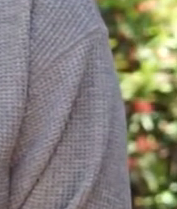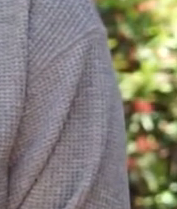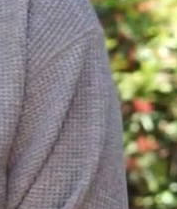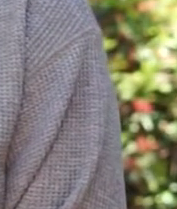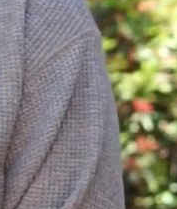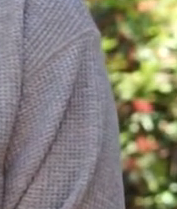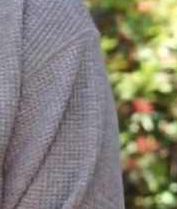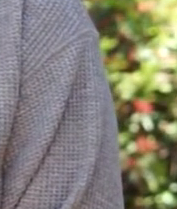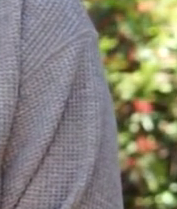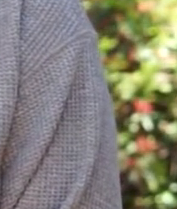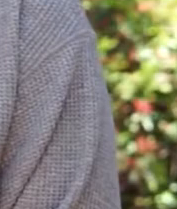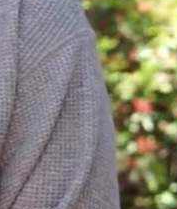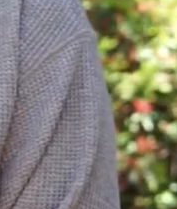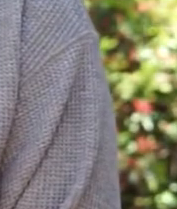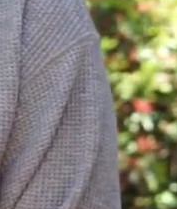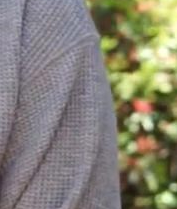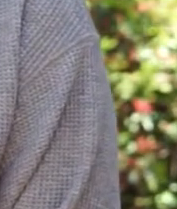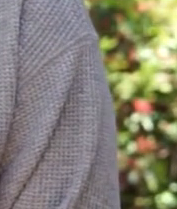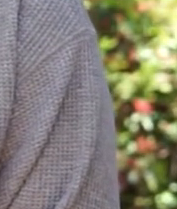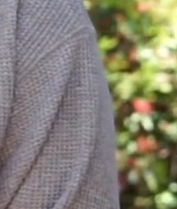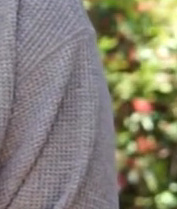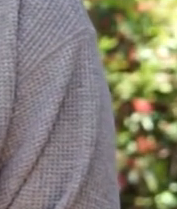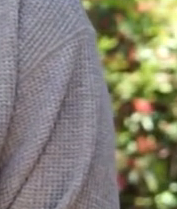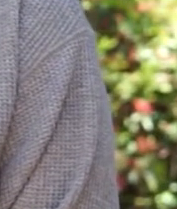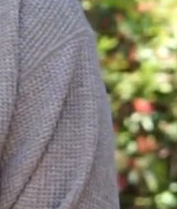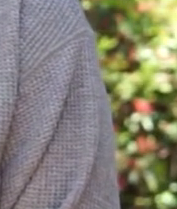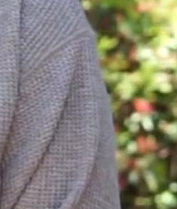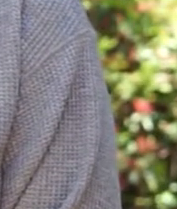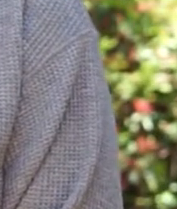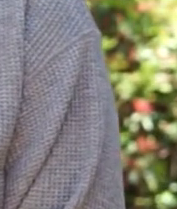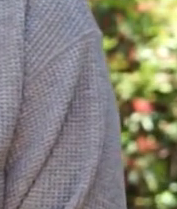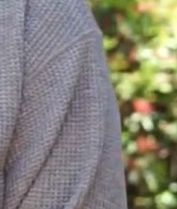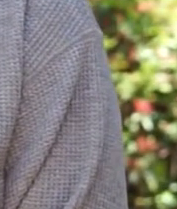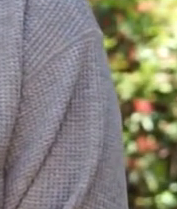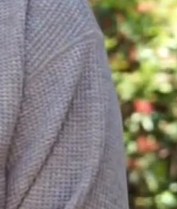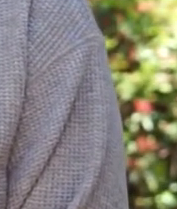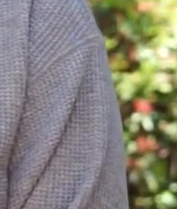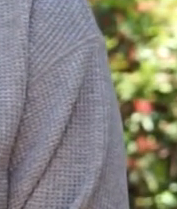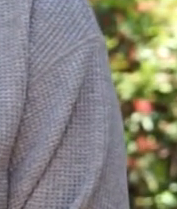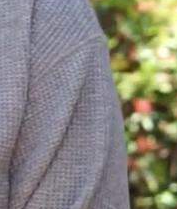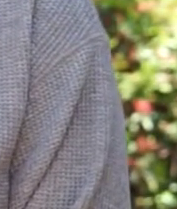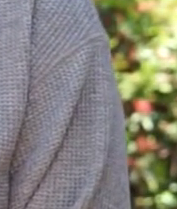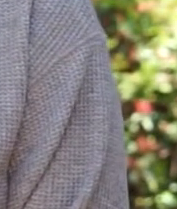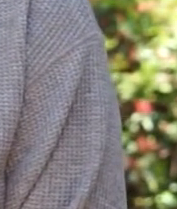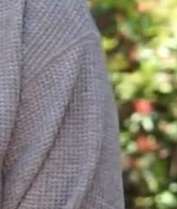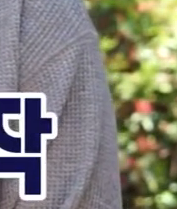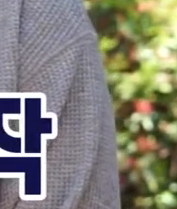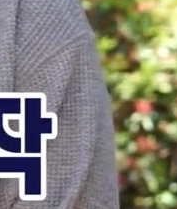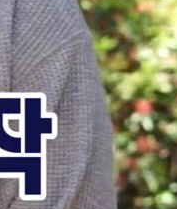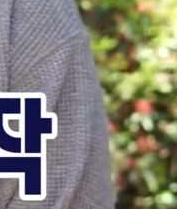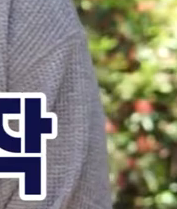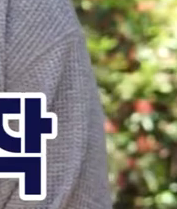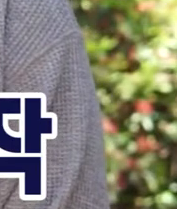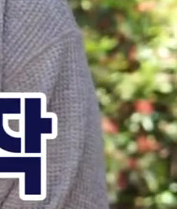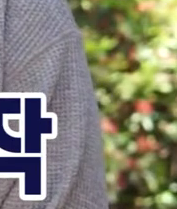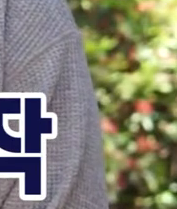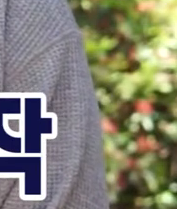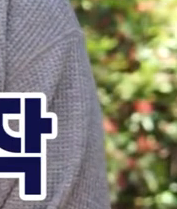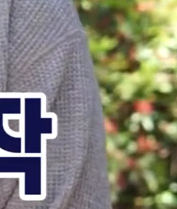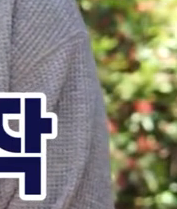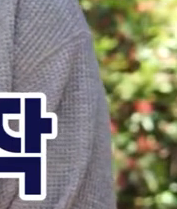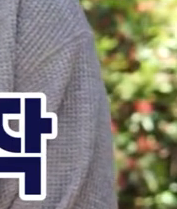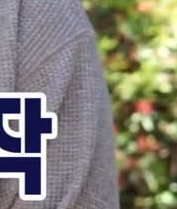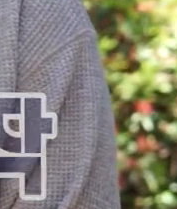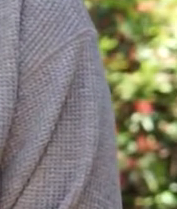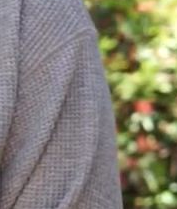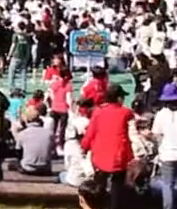아이들의 동심으로 본 세상은 어떨까요? 내 아이가 그린 그림과 글귀가 내년도 강서구 달력으로